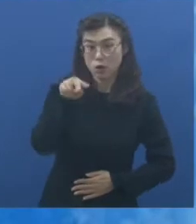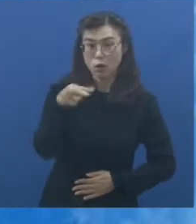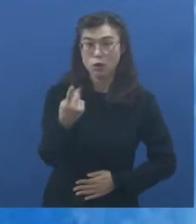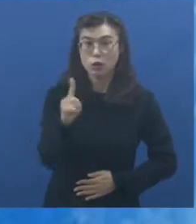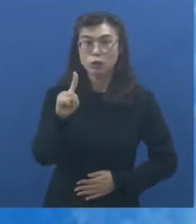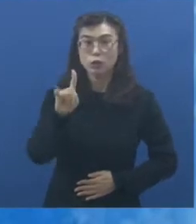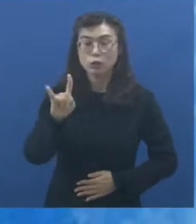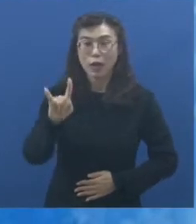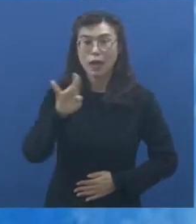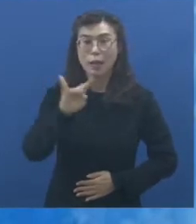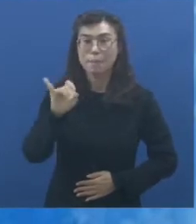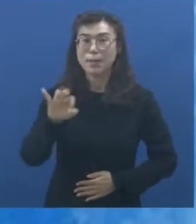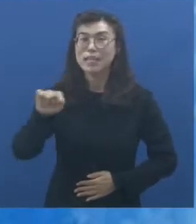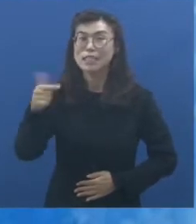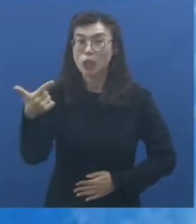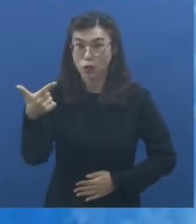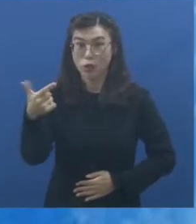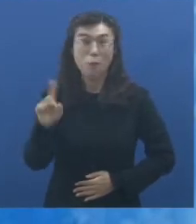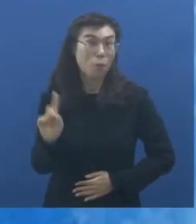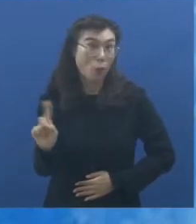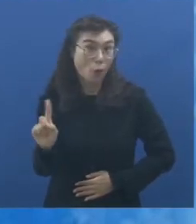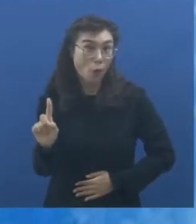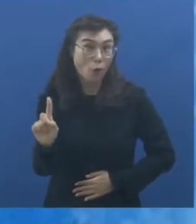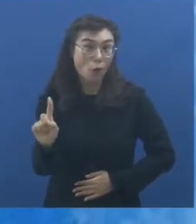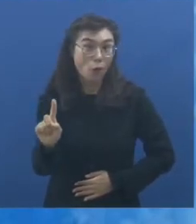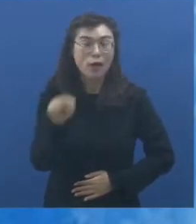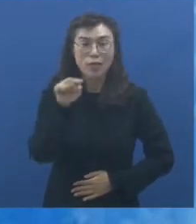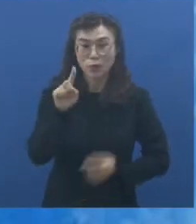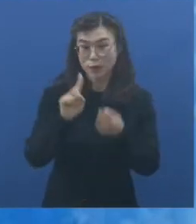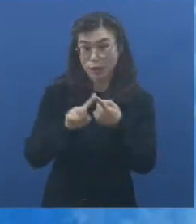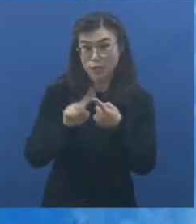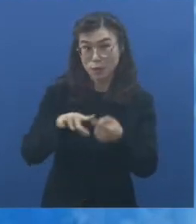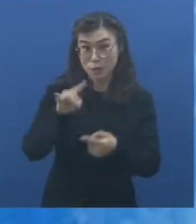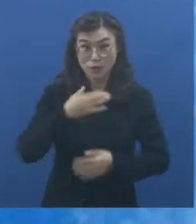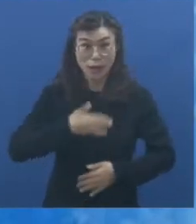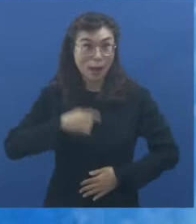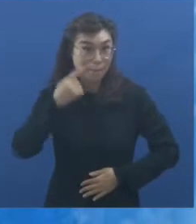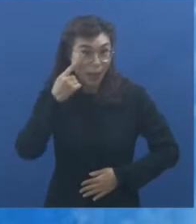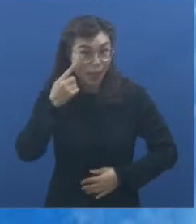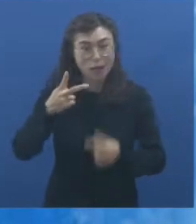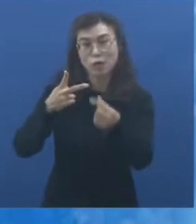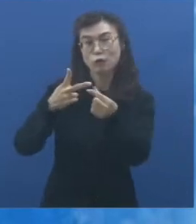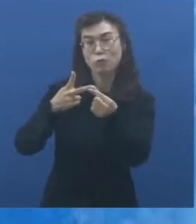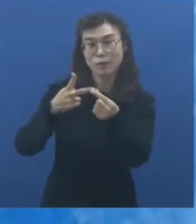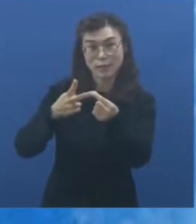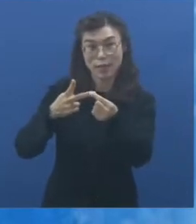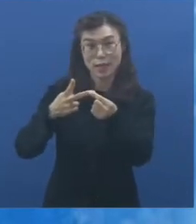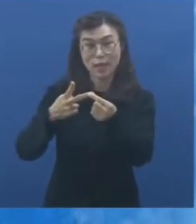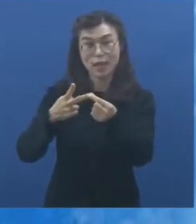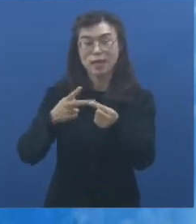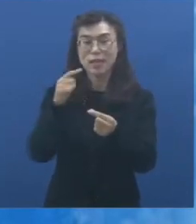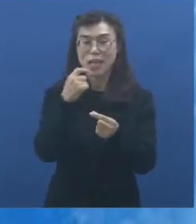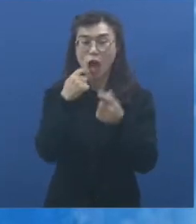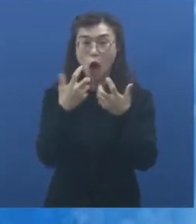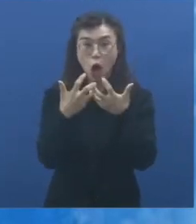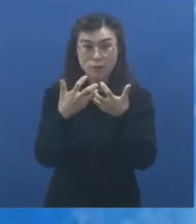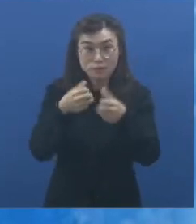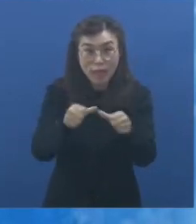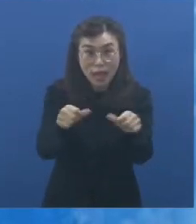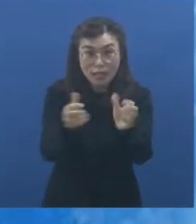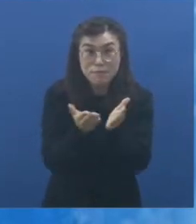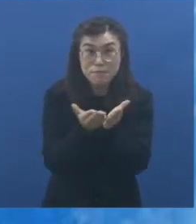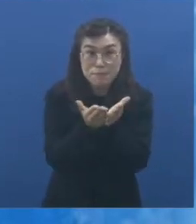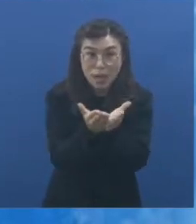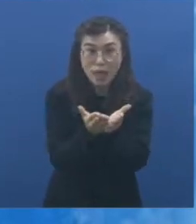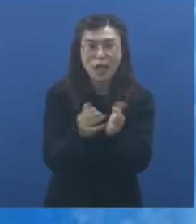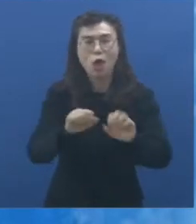비서는 무엇일까요 자세 빙 선이 무엇인지 우리 함께 알아보도록 해요 그 다음에 쇄빙선 의 원리 자세 빙 서는